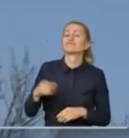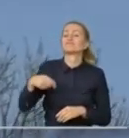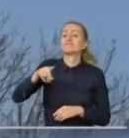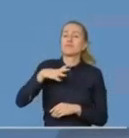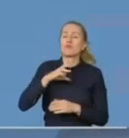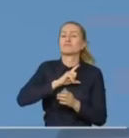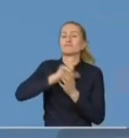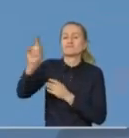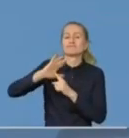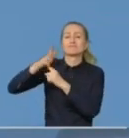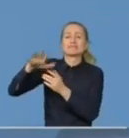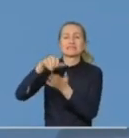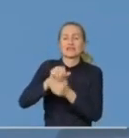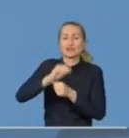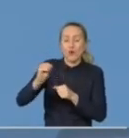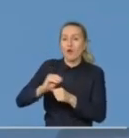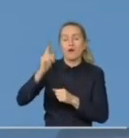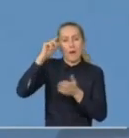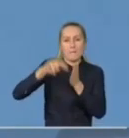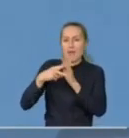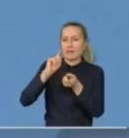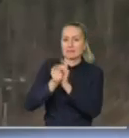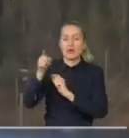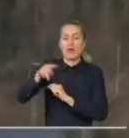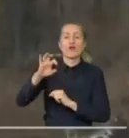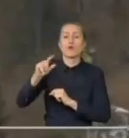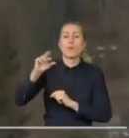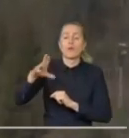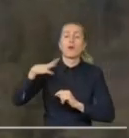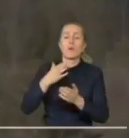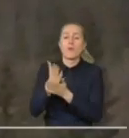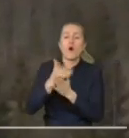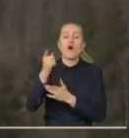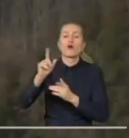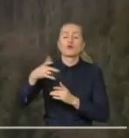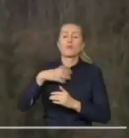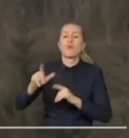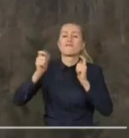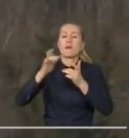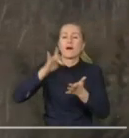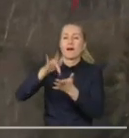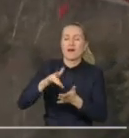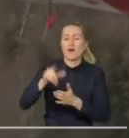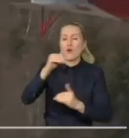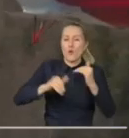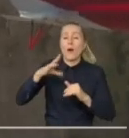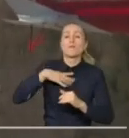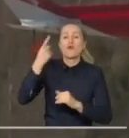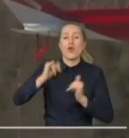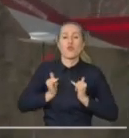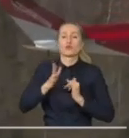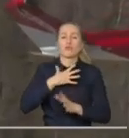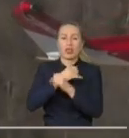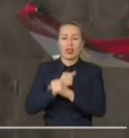szkoleniowe, błyskawicznie zmienili plany. Ratownicy TOPR pomogli taternikowi, który miał wypadek na progu Mnichowym. Ewakuowali też turystę, który utknął w rejonie